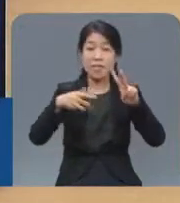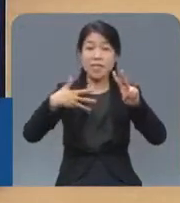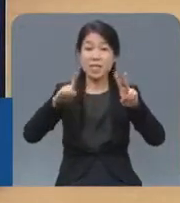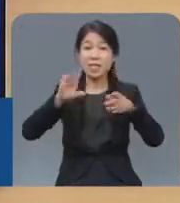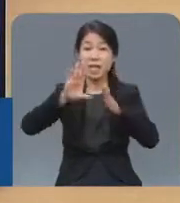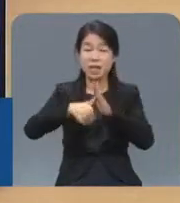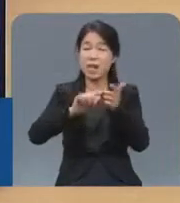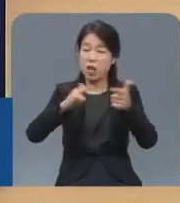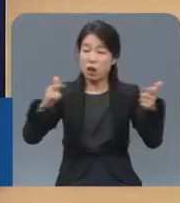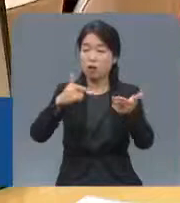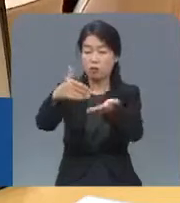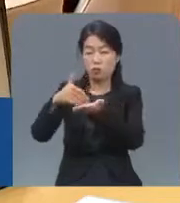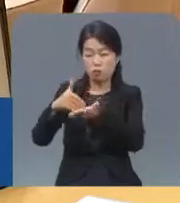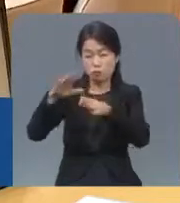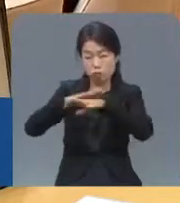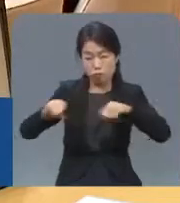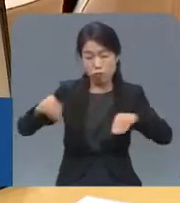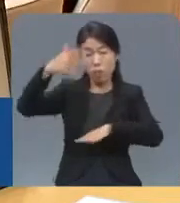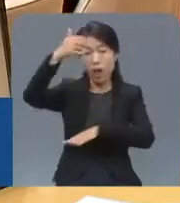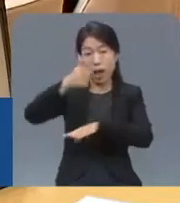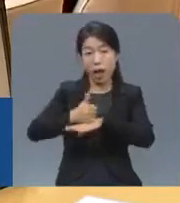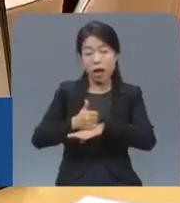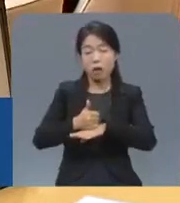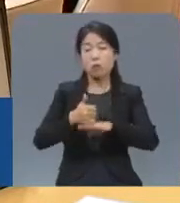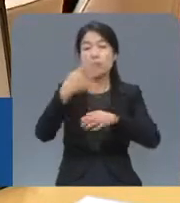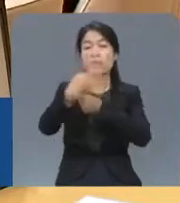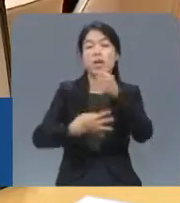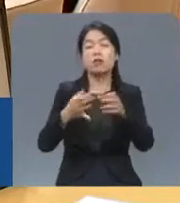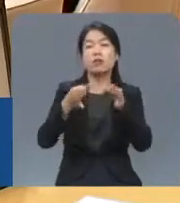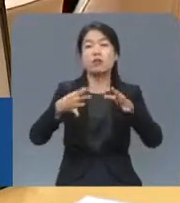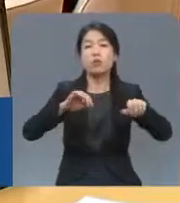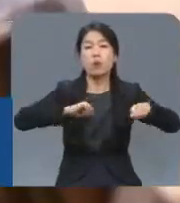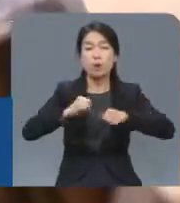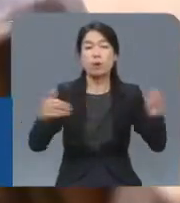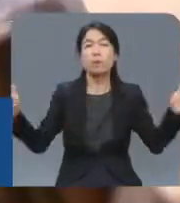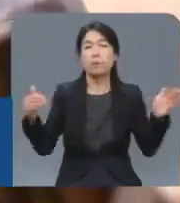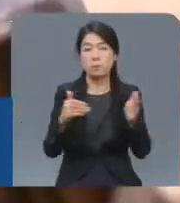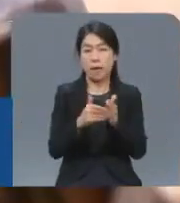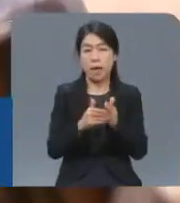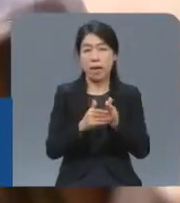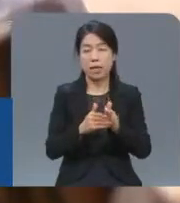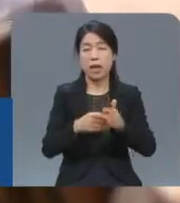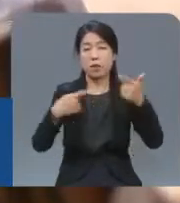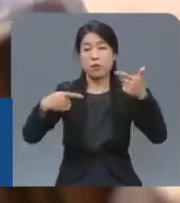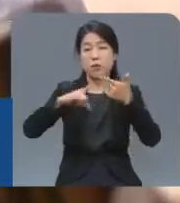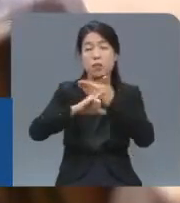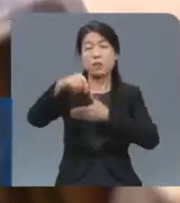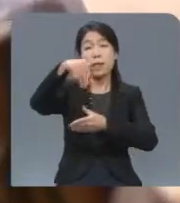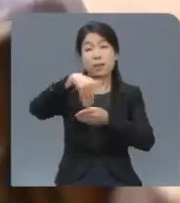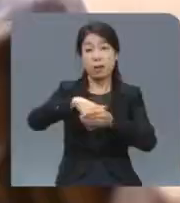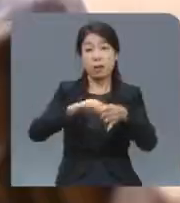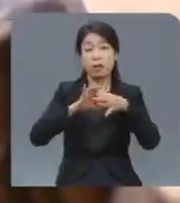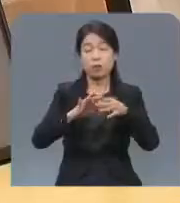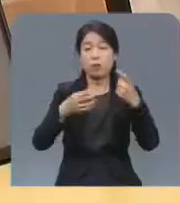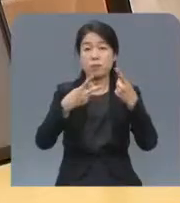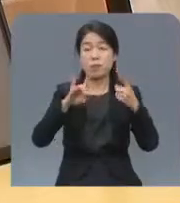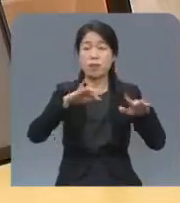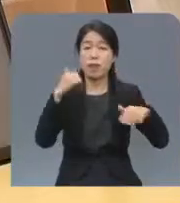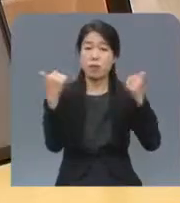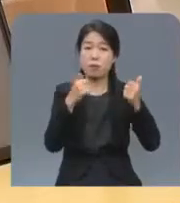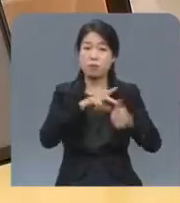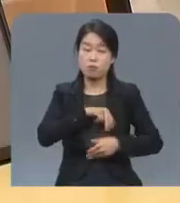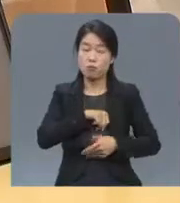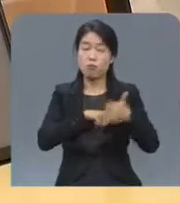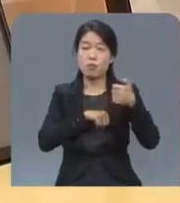안건 들을 최종 처리한 뒤 4년간의 의정활동을 마무리할 예정입니다 이번 6일 지방선거를 통해 11대 전남도의회 의원